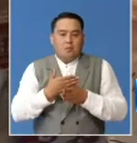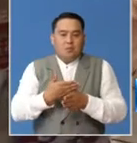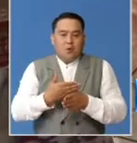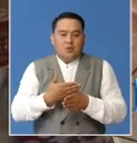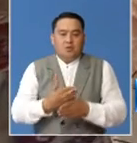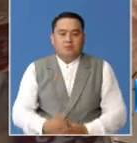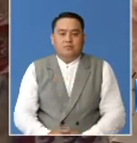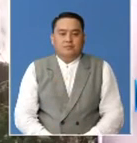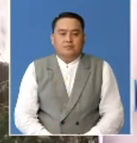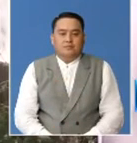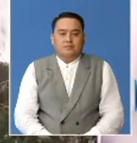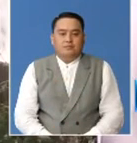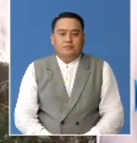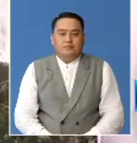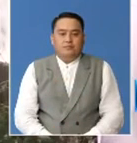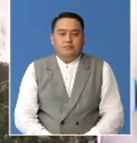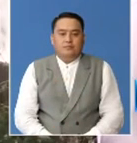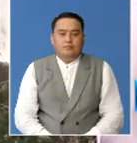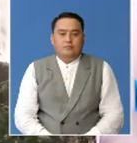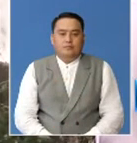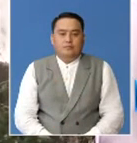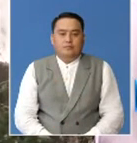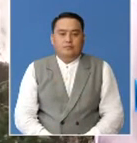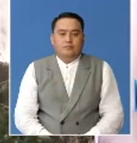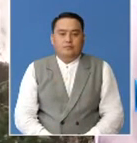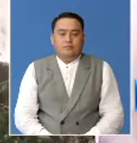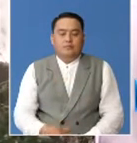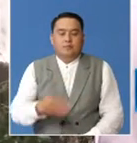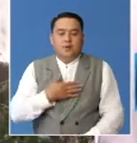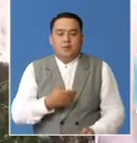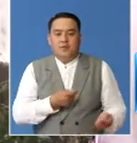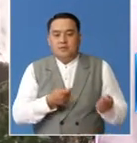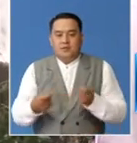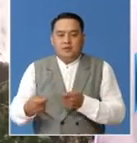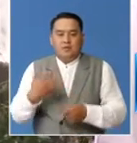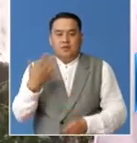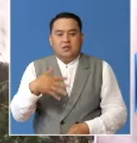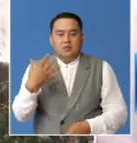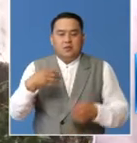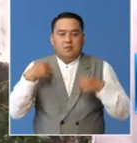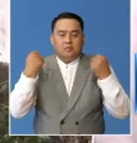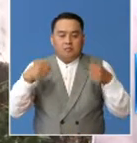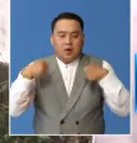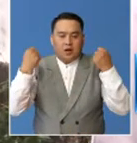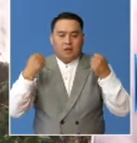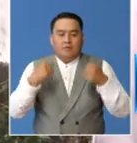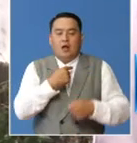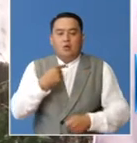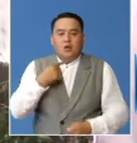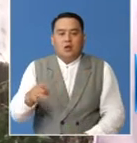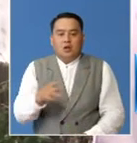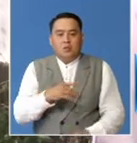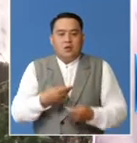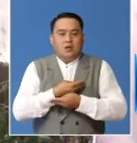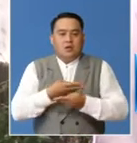посильную помощь. Мы привезли с собой 55 овец и баранов. В Талдыкурганском регионе